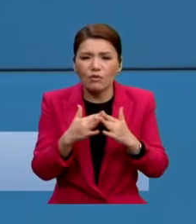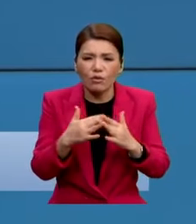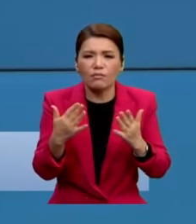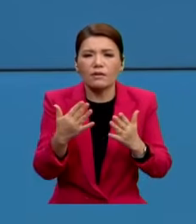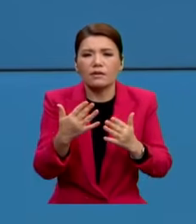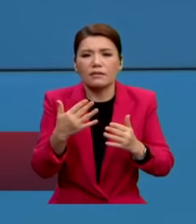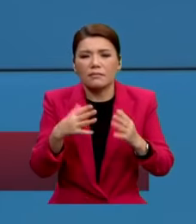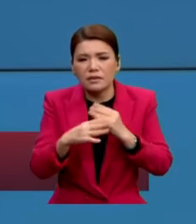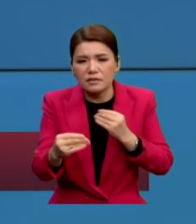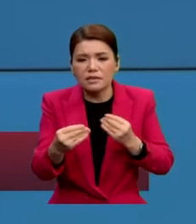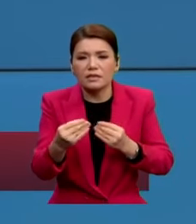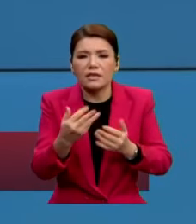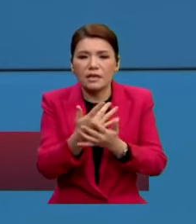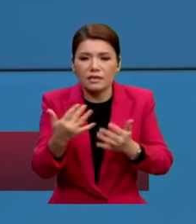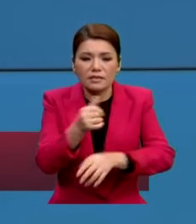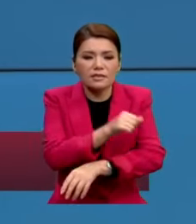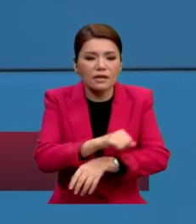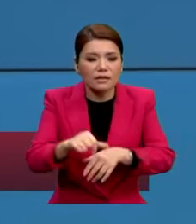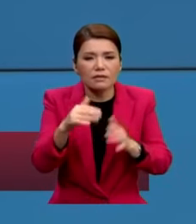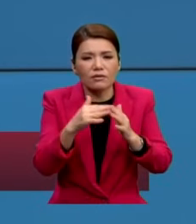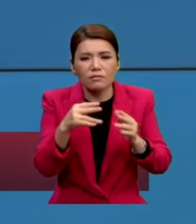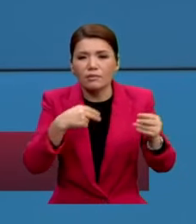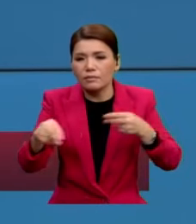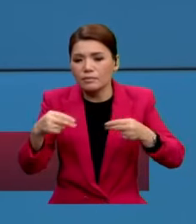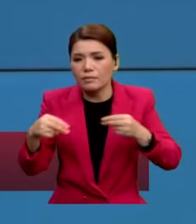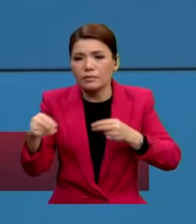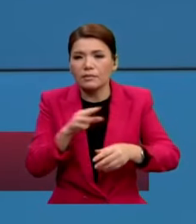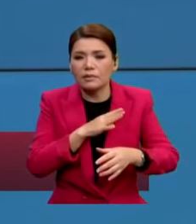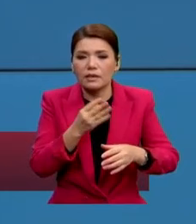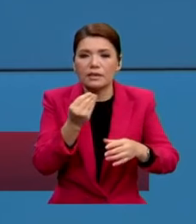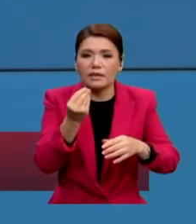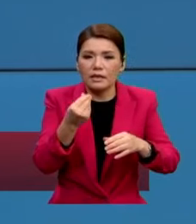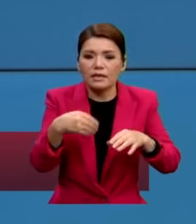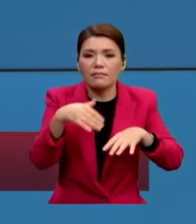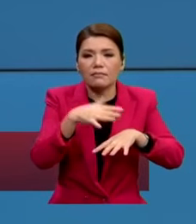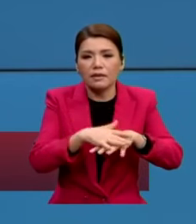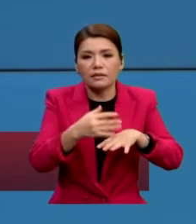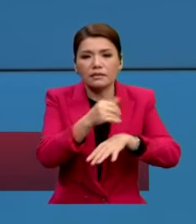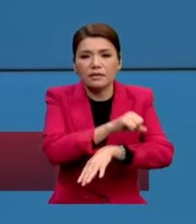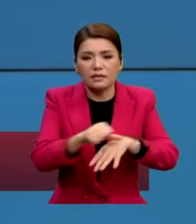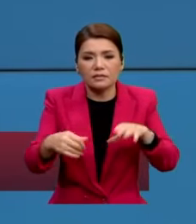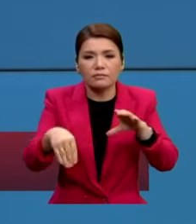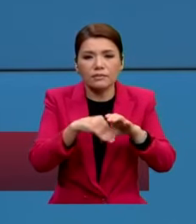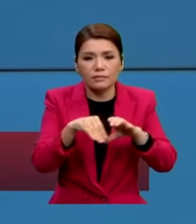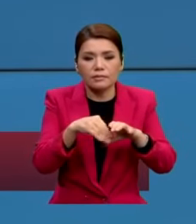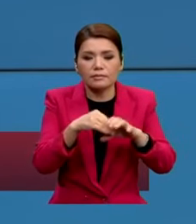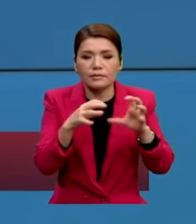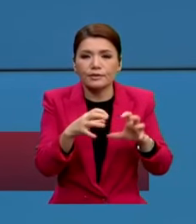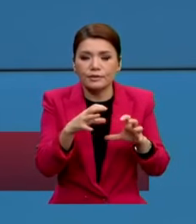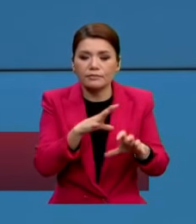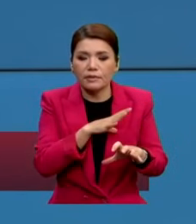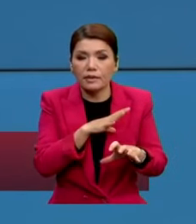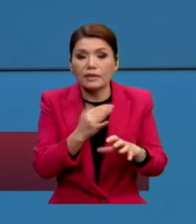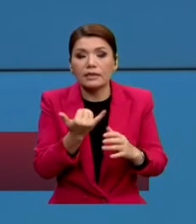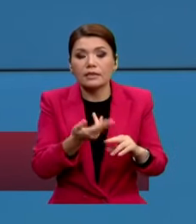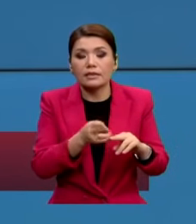рубежом, размещал деньги на счетах в банках на территории Казахстана и за границей. Это дело сейчас